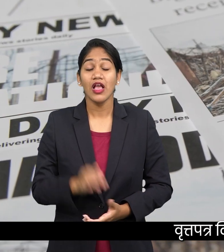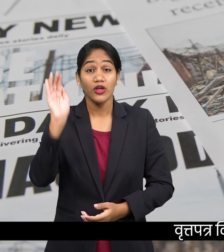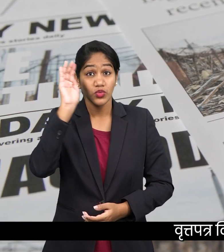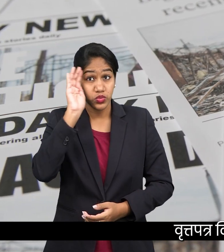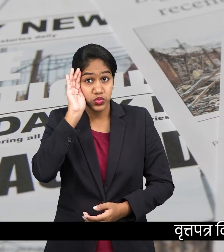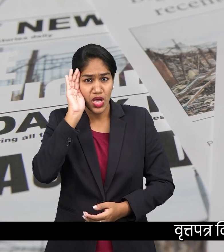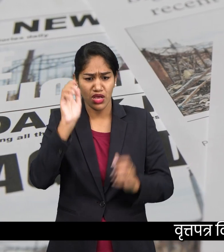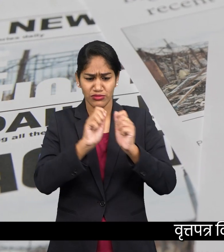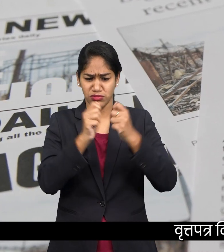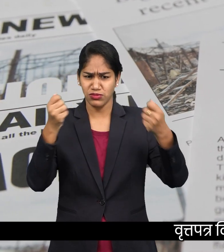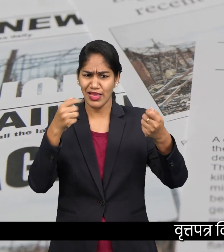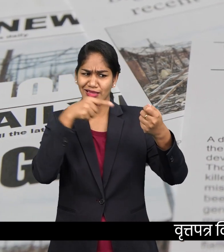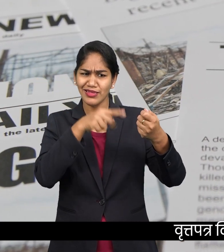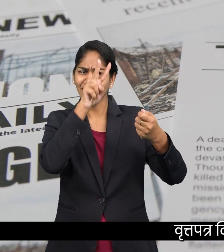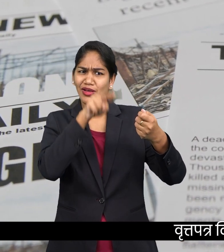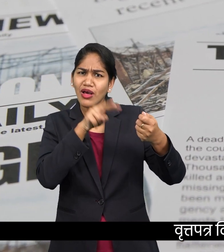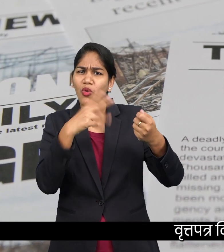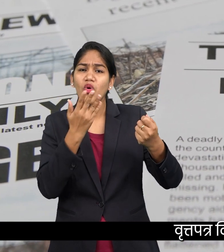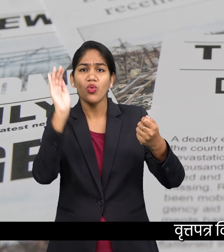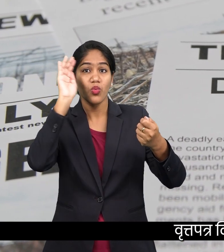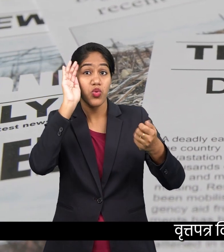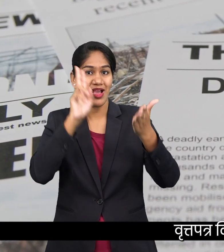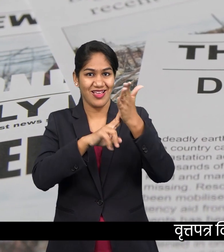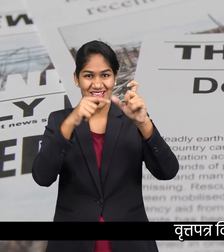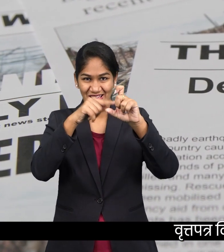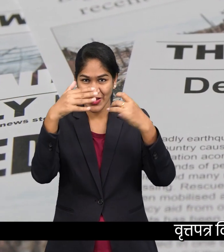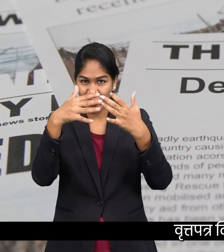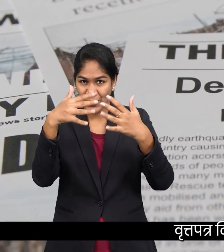वृत्तपत्र लिखित बातम्या शेअर करते.